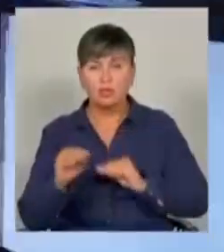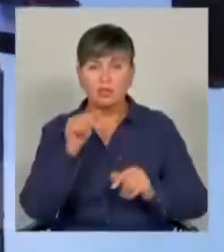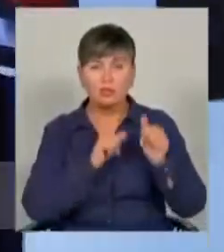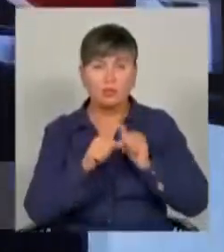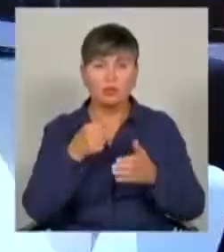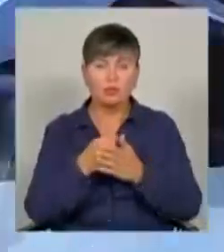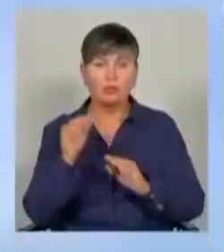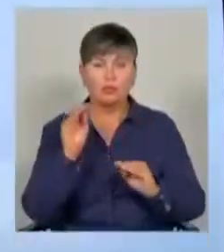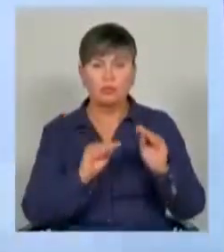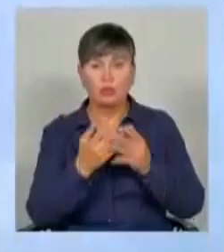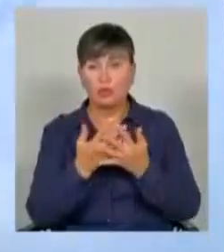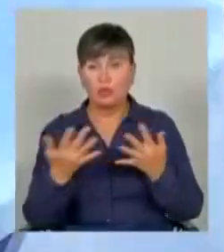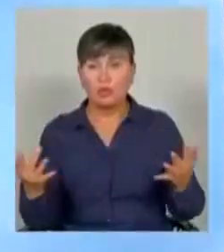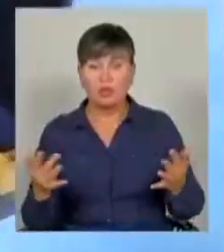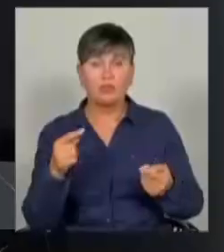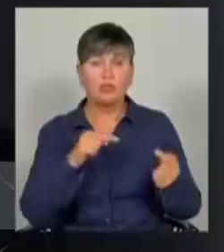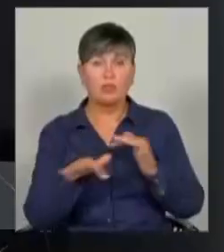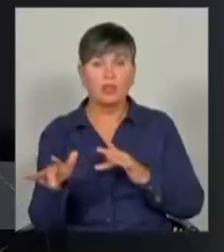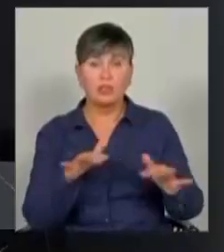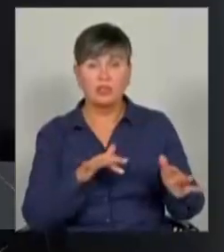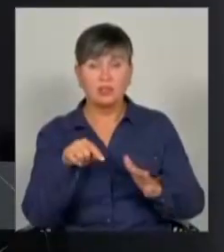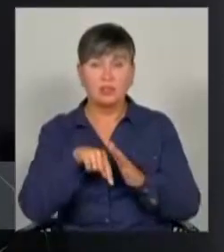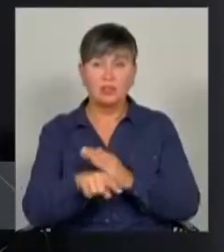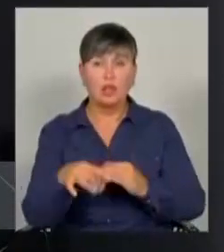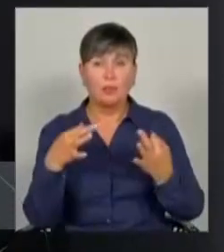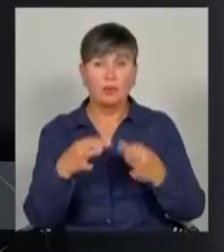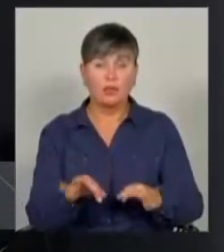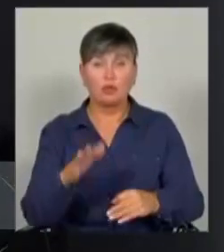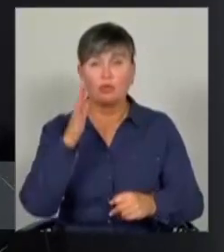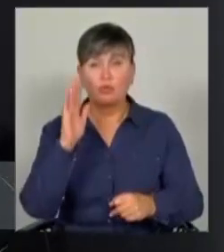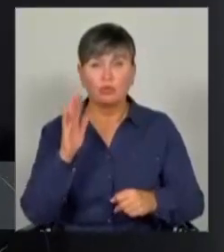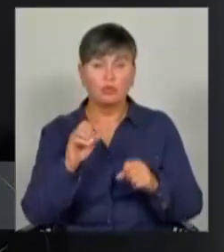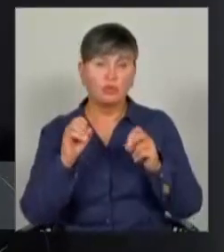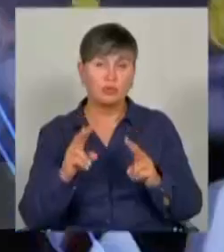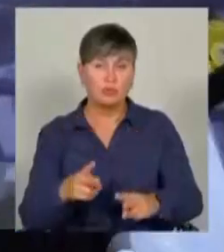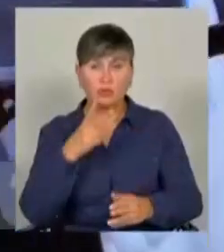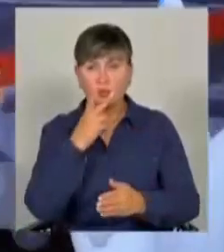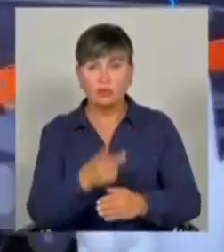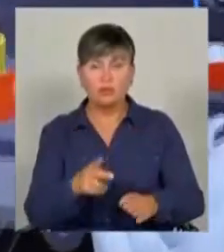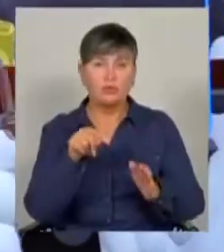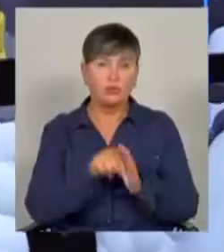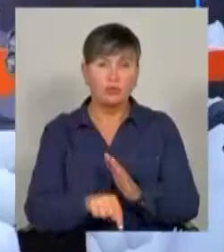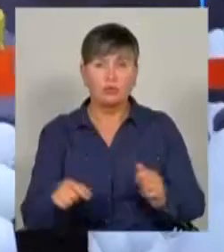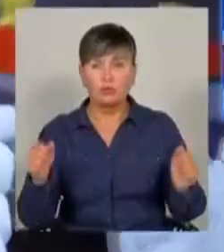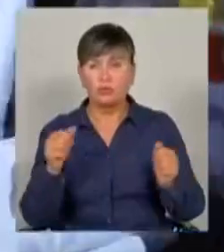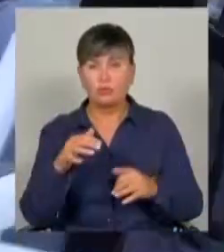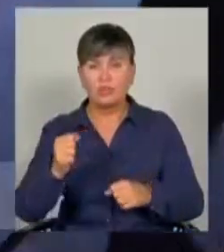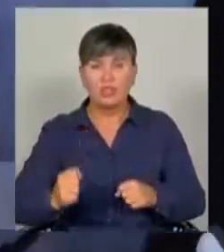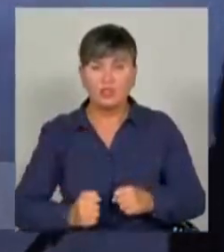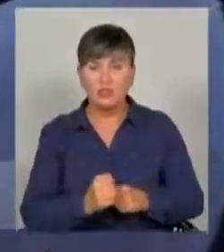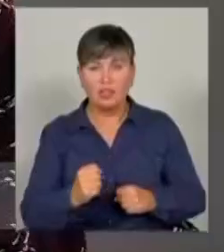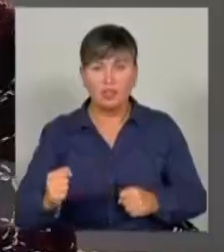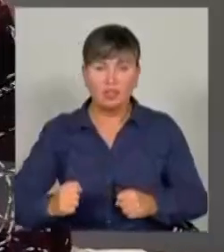до сборки серийных образцов. Взаимодействие с 3D-объектами позволит будущим специалистам заглянуть внутрь собранного двигателя или